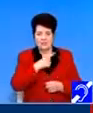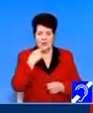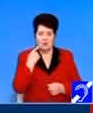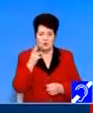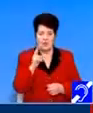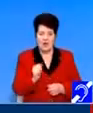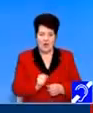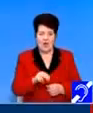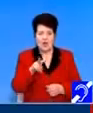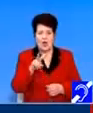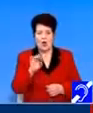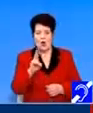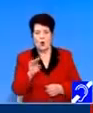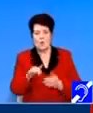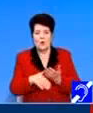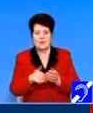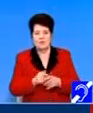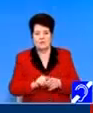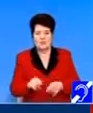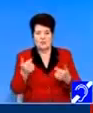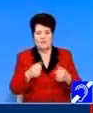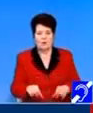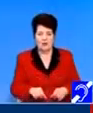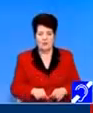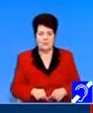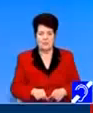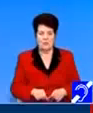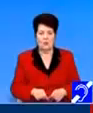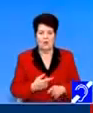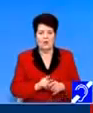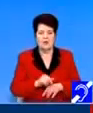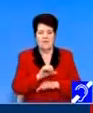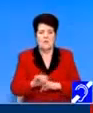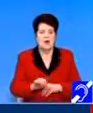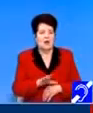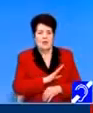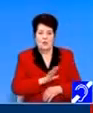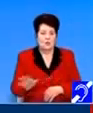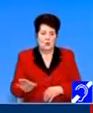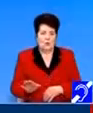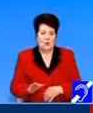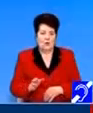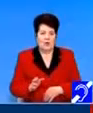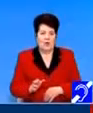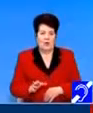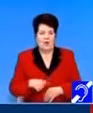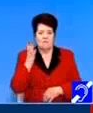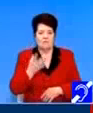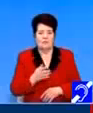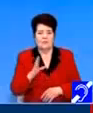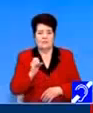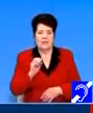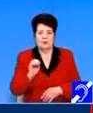ca locomotivă acestei formațiuni interstatale și Uniunii Vamale, nu a inițiat sau nu a avut în statutul